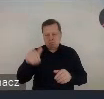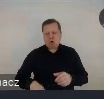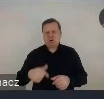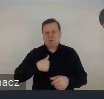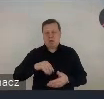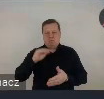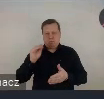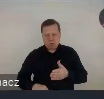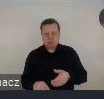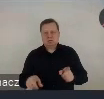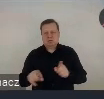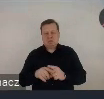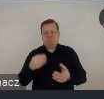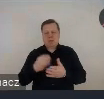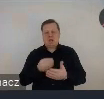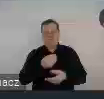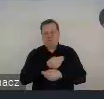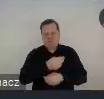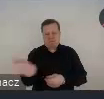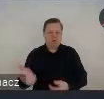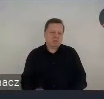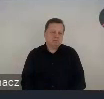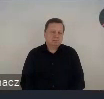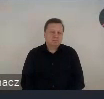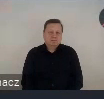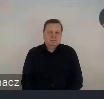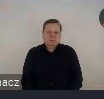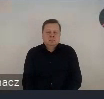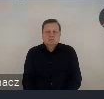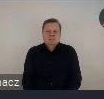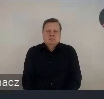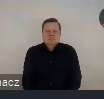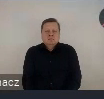możemy wypłacić Państwu dotacje.